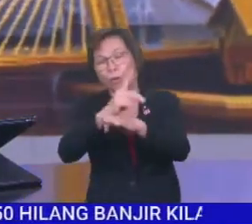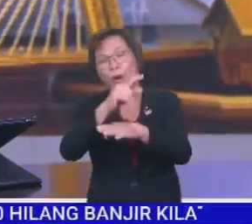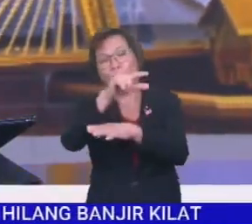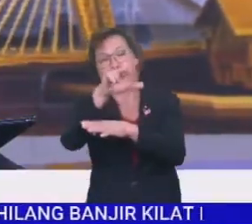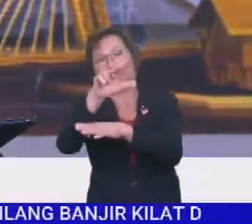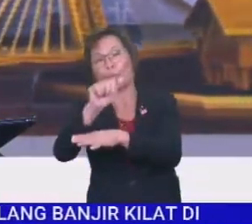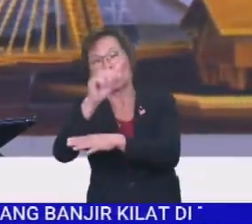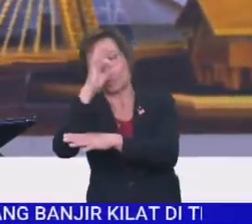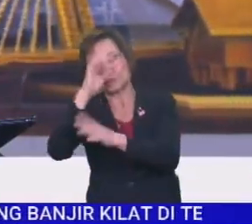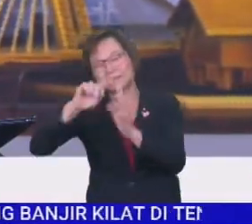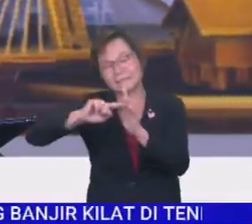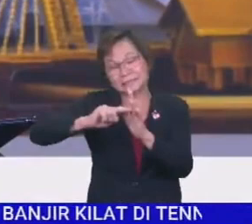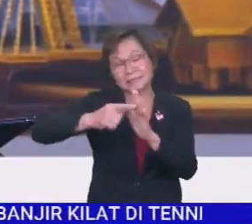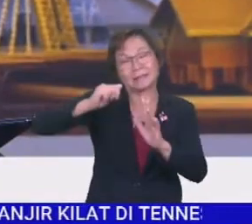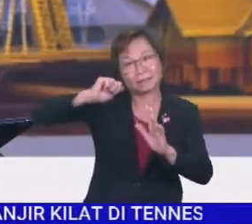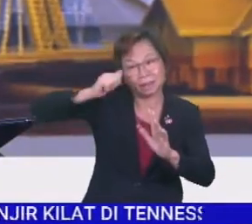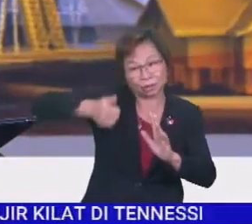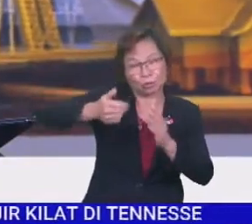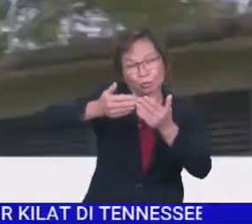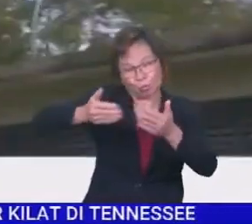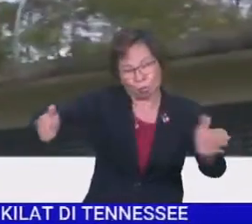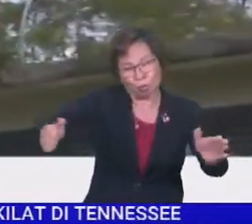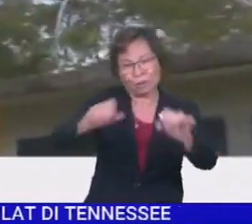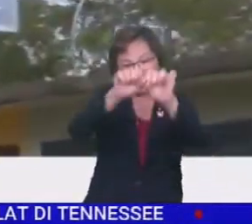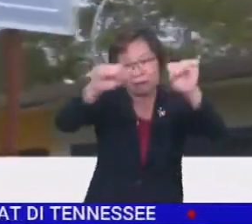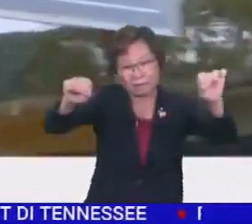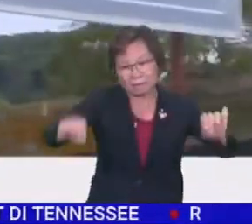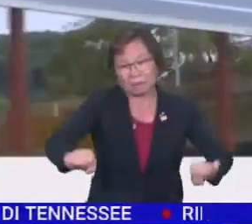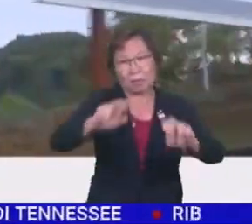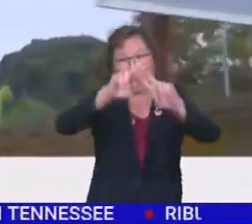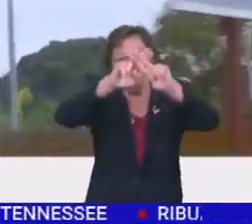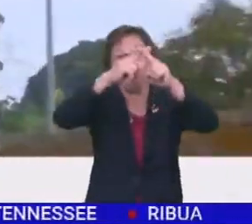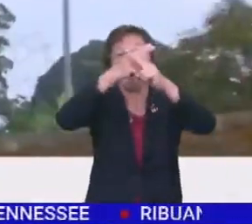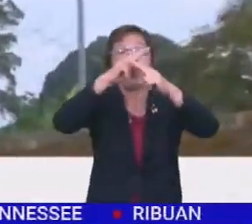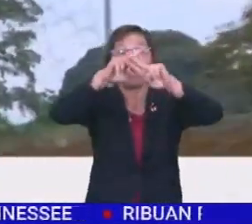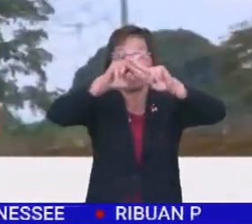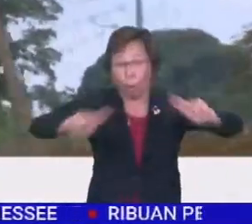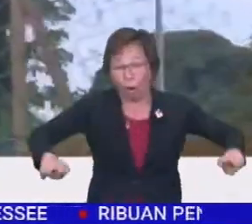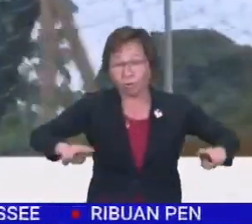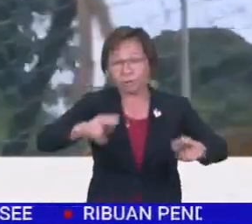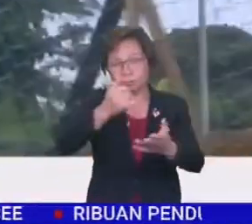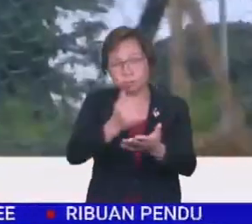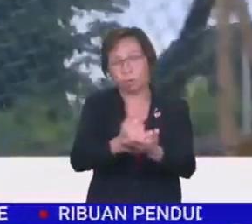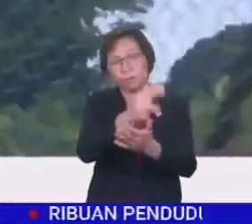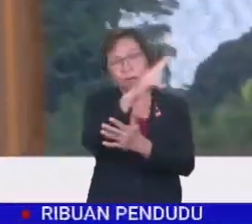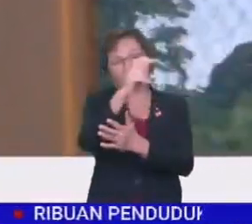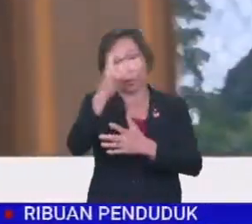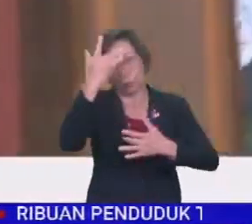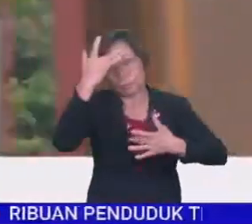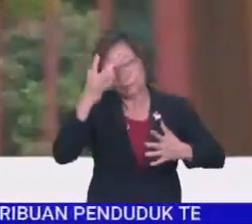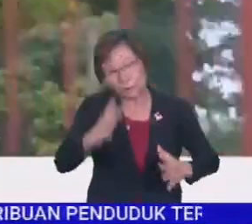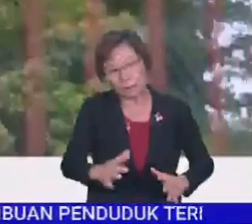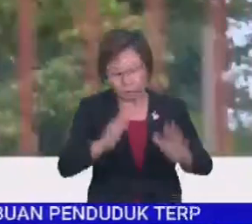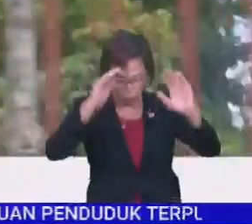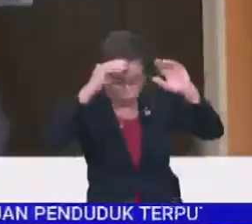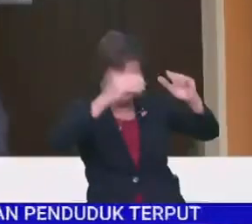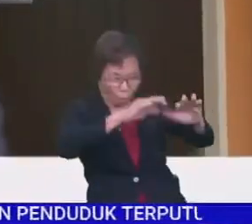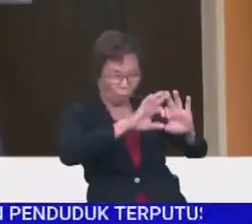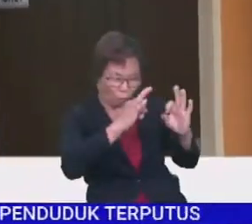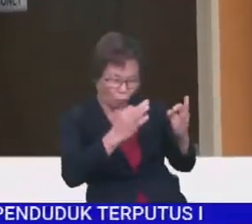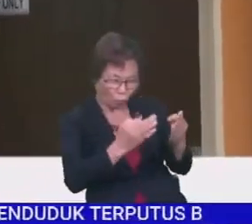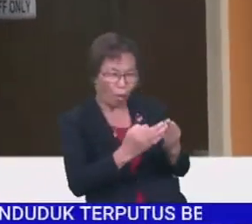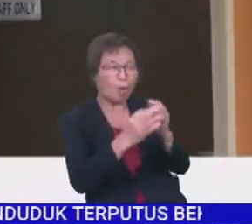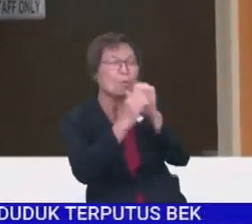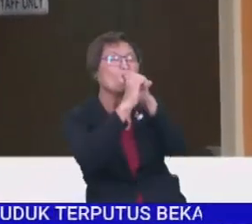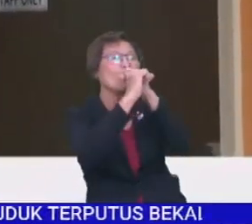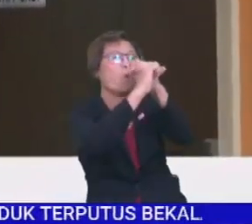Gomusang mulai esok. Stesen kuarantin ini mampu memuatkan 300 pesakit dengan tumpuan diberi kepada keluarga orang